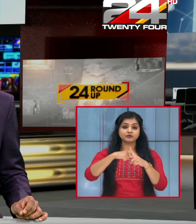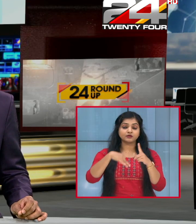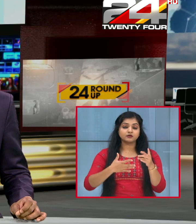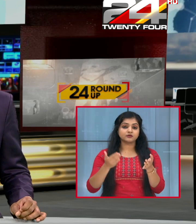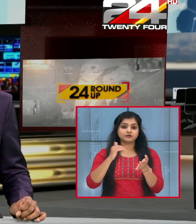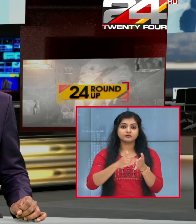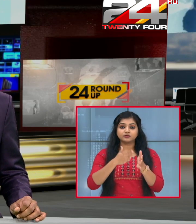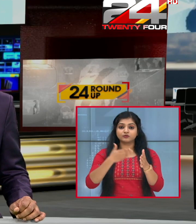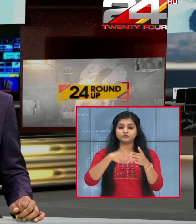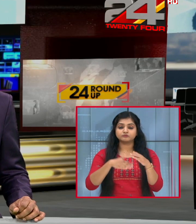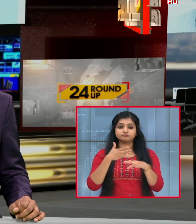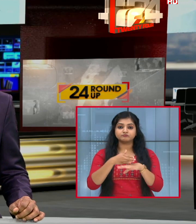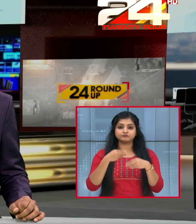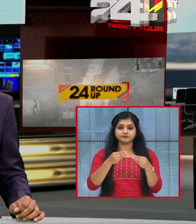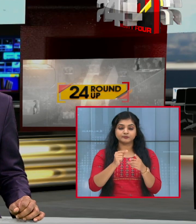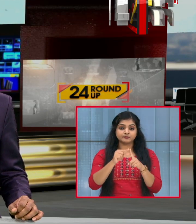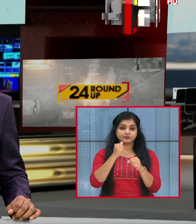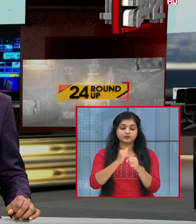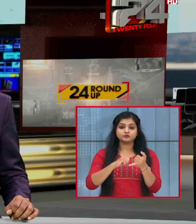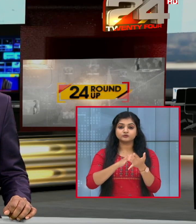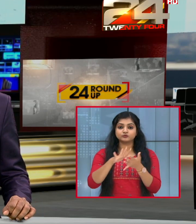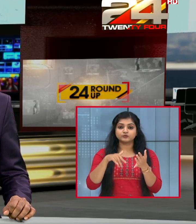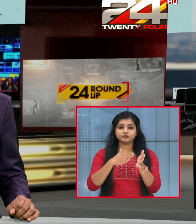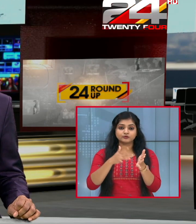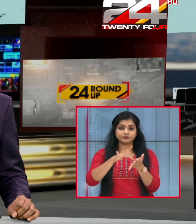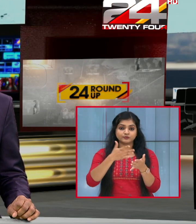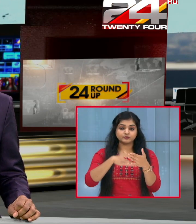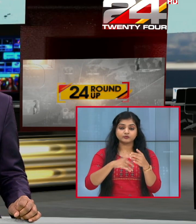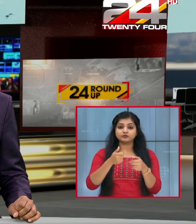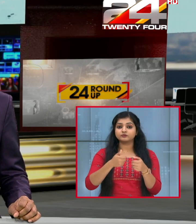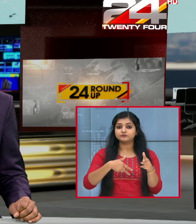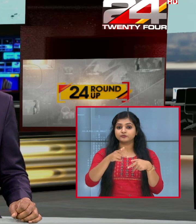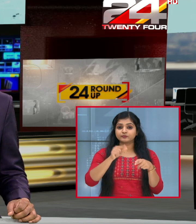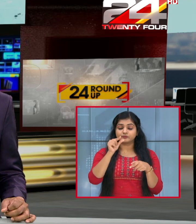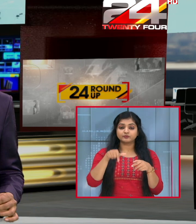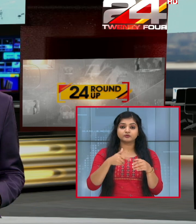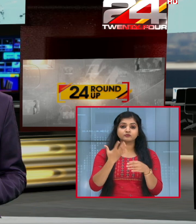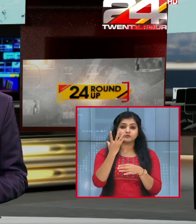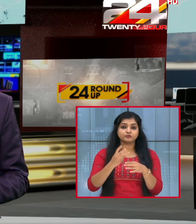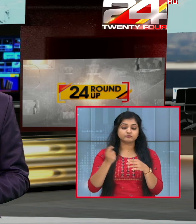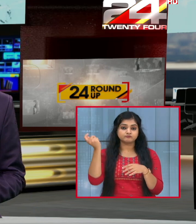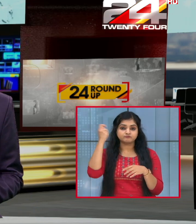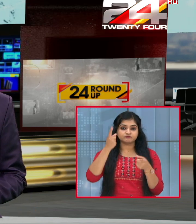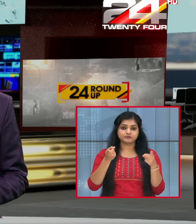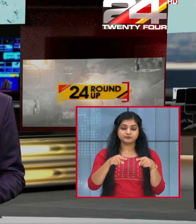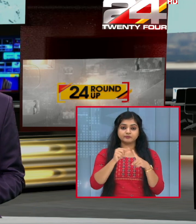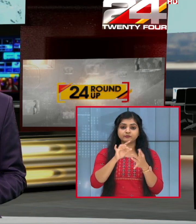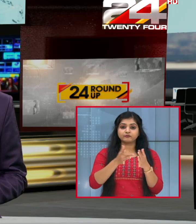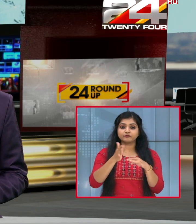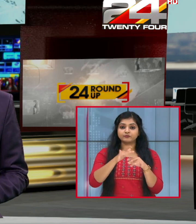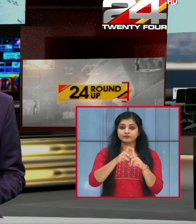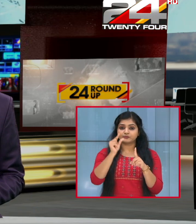സംസ്ഥാനത്ത് വീണ്ടും ട്രെയിനിനുള്ളിൽ ആക്രമണം. പാലക്കാട് ഷൊർണൂരിൽ ട്രെയിനിനുള്ളിൽ യാത്രക്കാരന് കുപ്പികൊണ്ട് അടിയേറ്റു. പരപ്പനങ്ങാടി സ്വദേശി ദേവദാസനാണ്